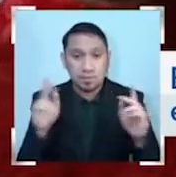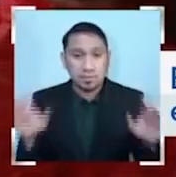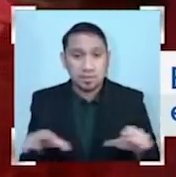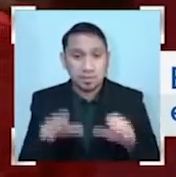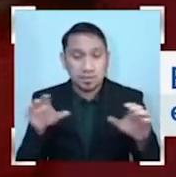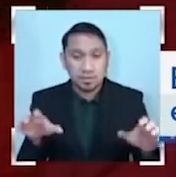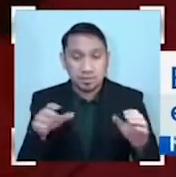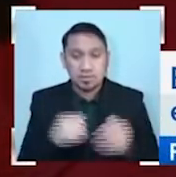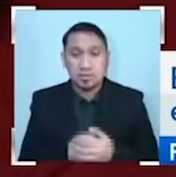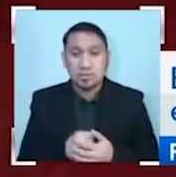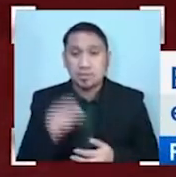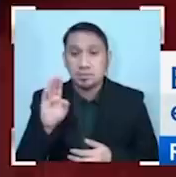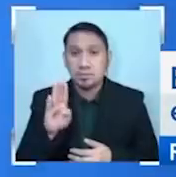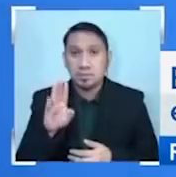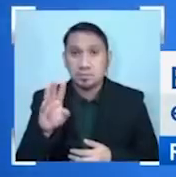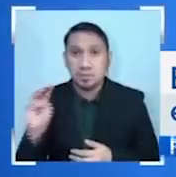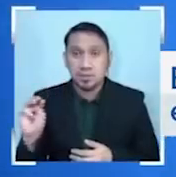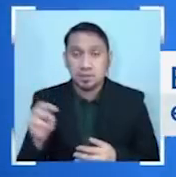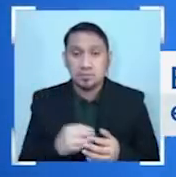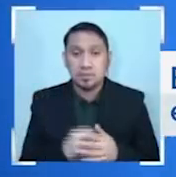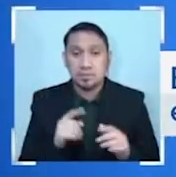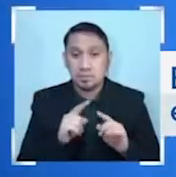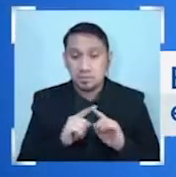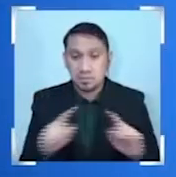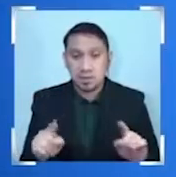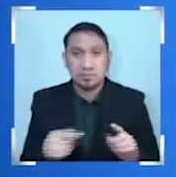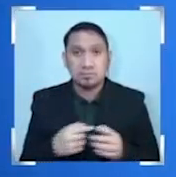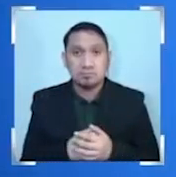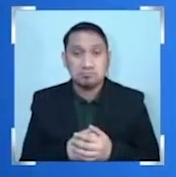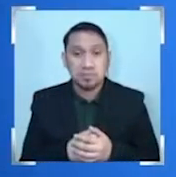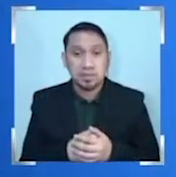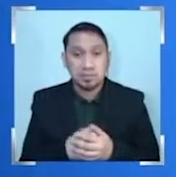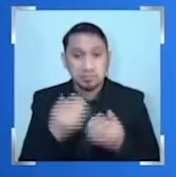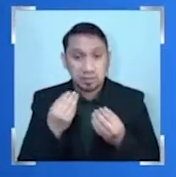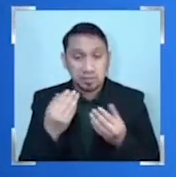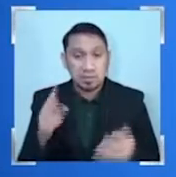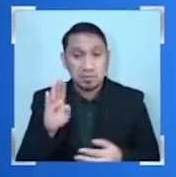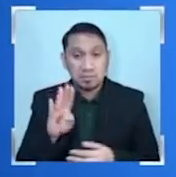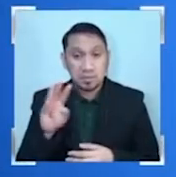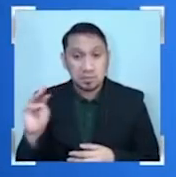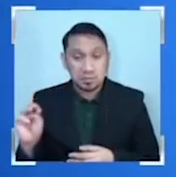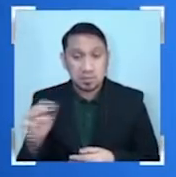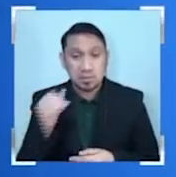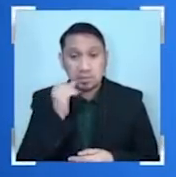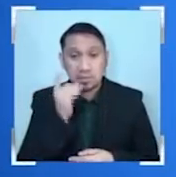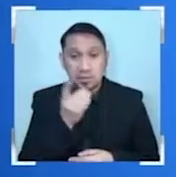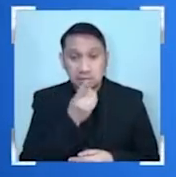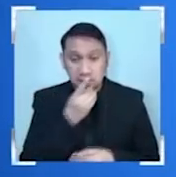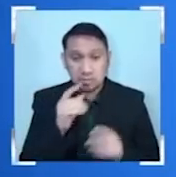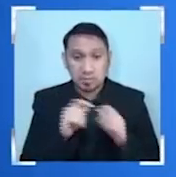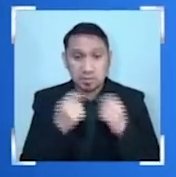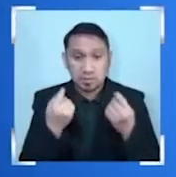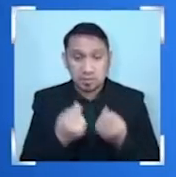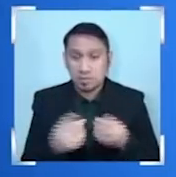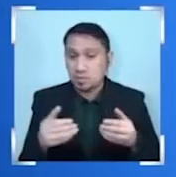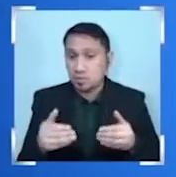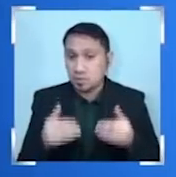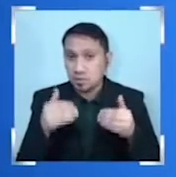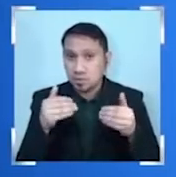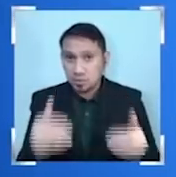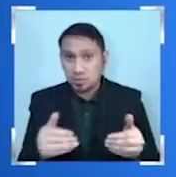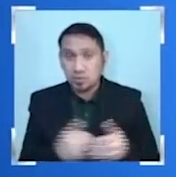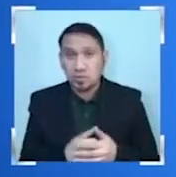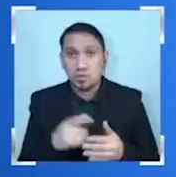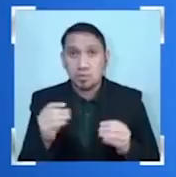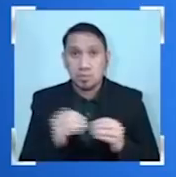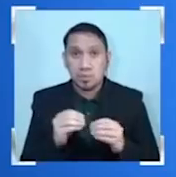Bongbong Marcos Jr. Pero sa isang press release, sinabi ng BBM Sara Unitin na isusulong nila ang pagpapalago sa sektor